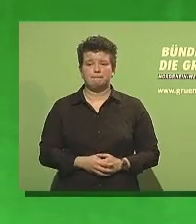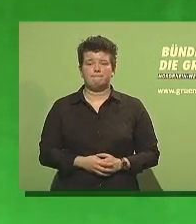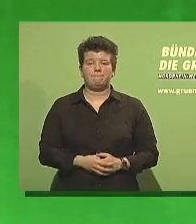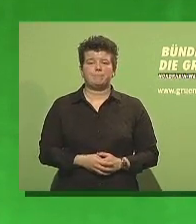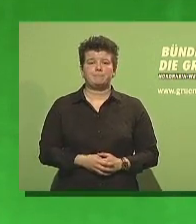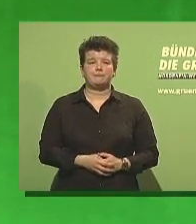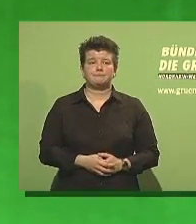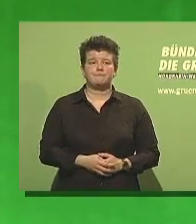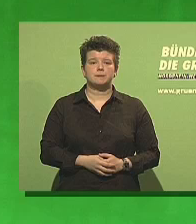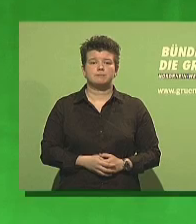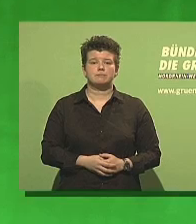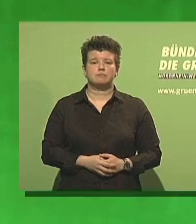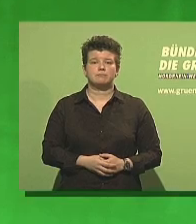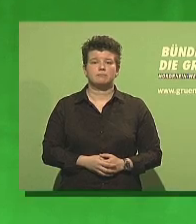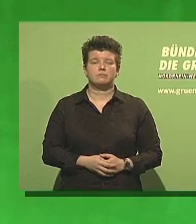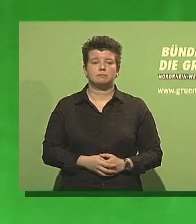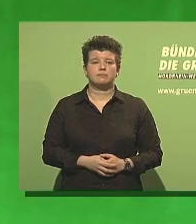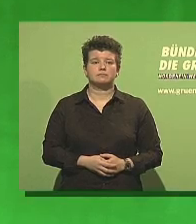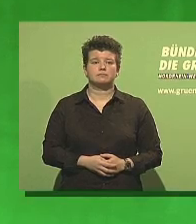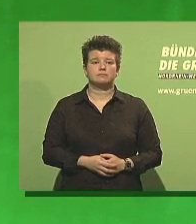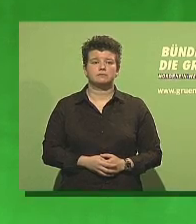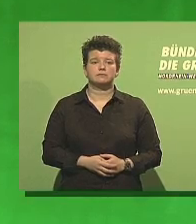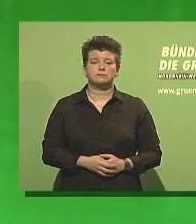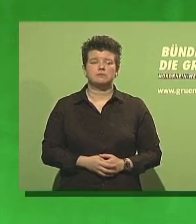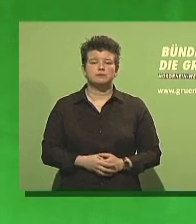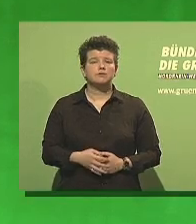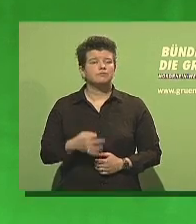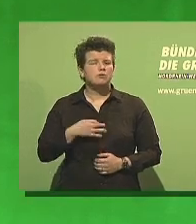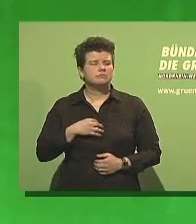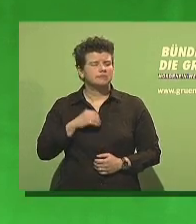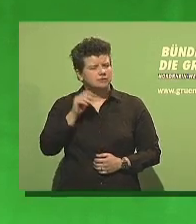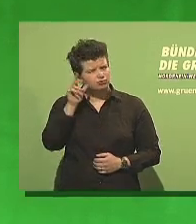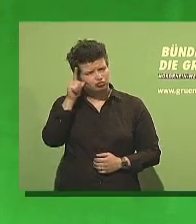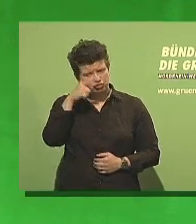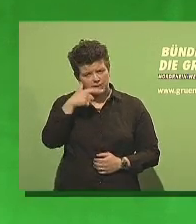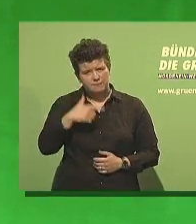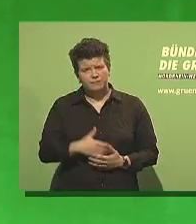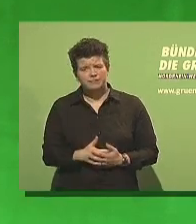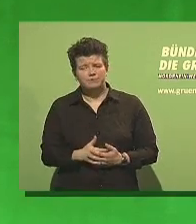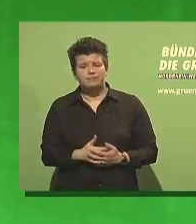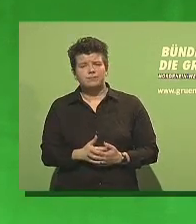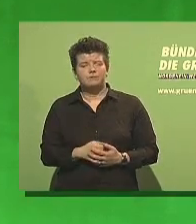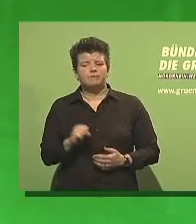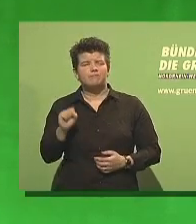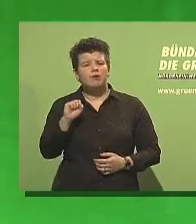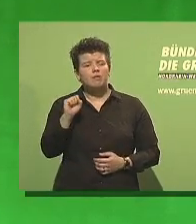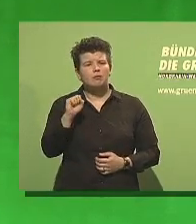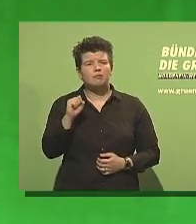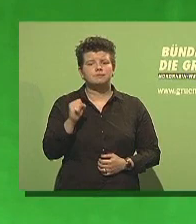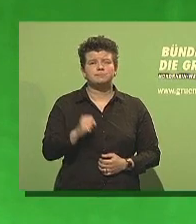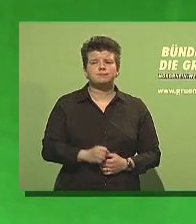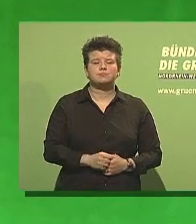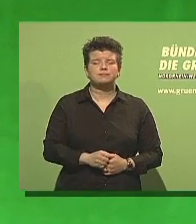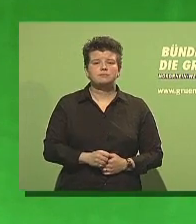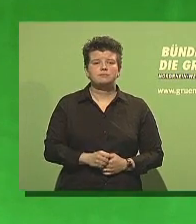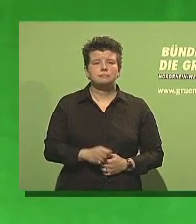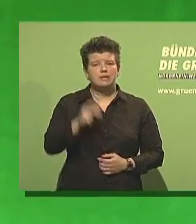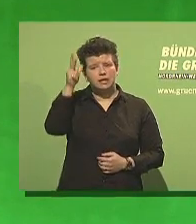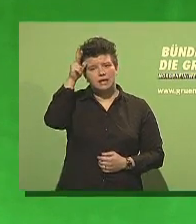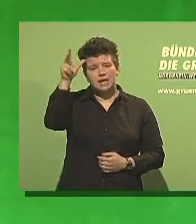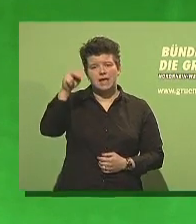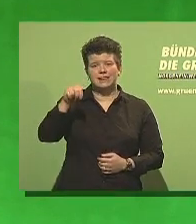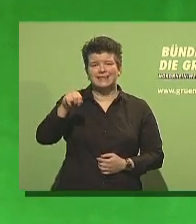ehrlich gesagt, ich schäme mich auch für unser Land, wenn Herr Niebel in Entwicklungsländern mit seinem